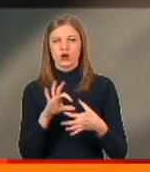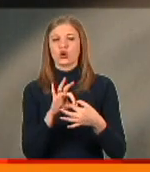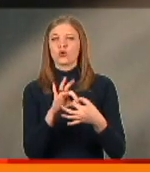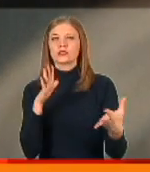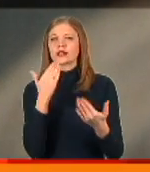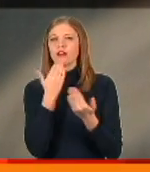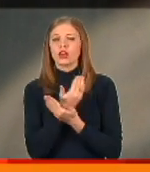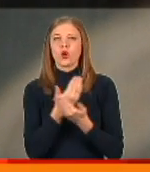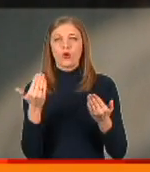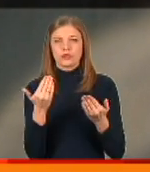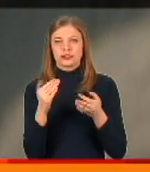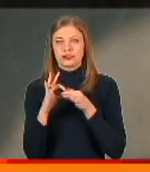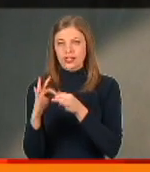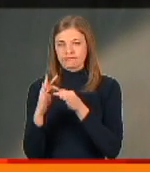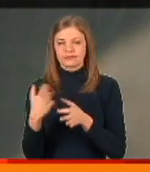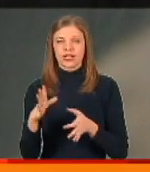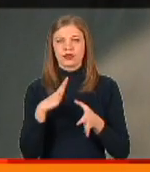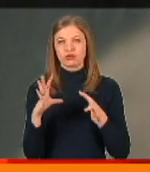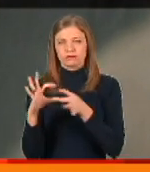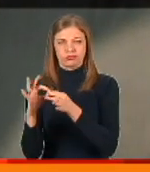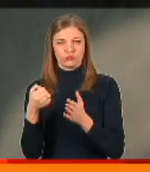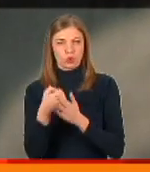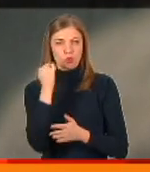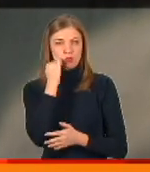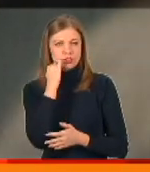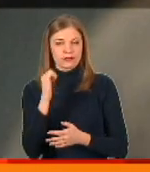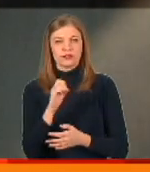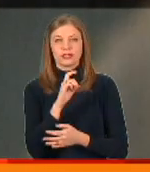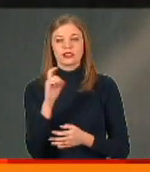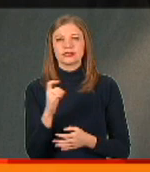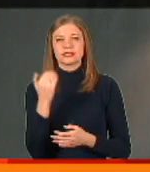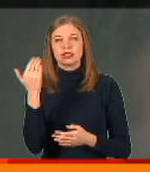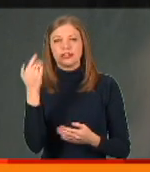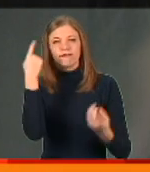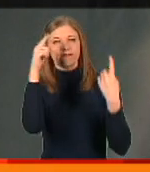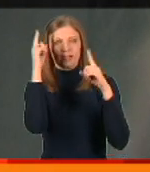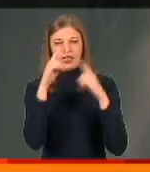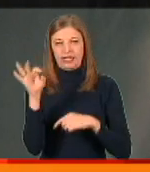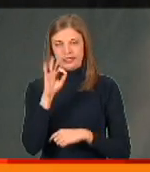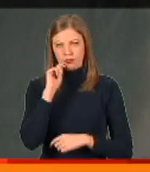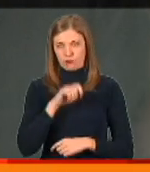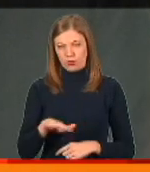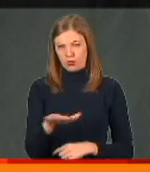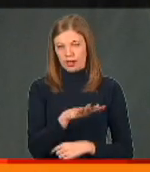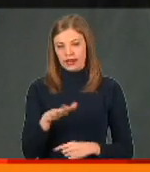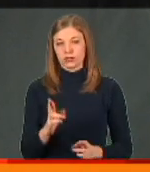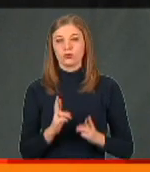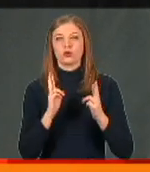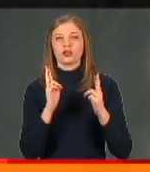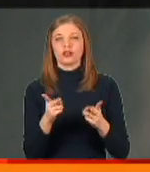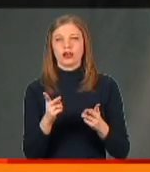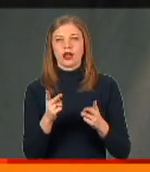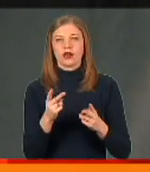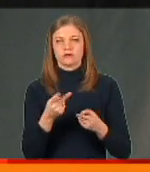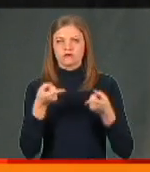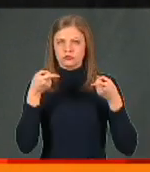розірвали останні пути, які прив'язували нас до Москви з її фантазіями про Україну як